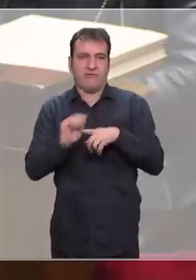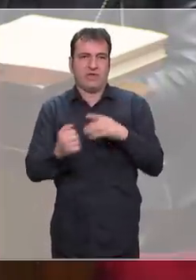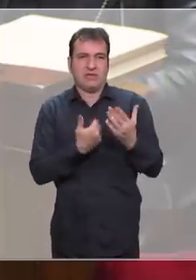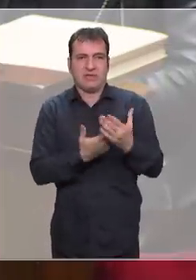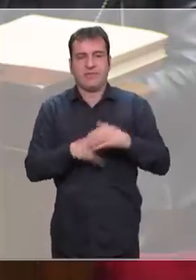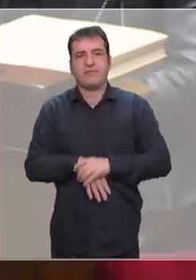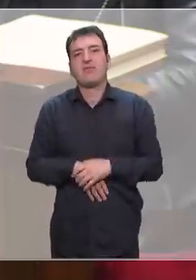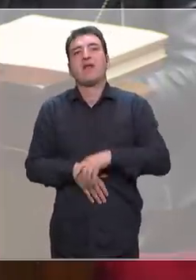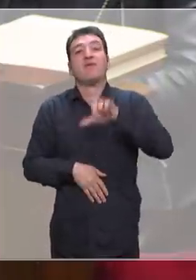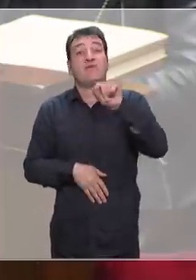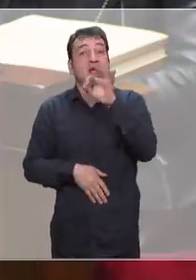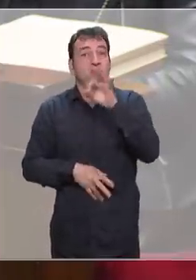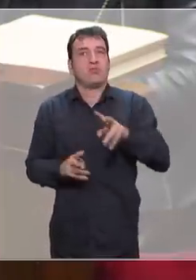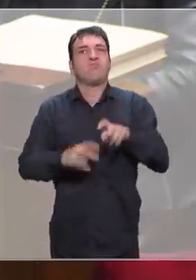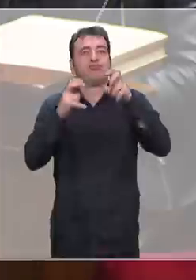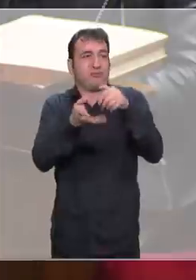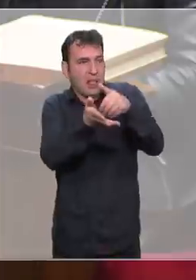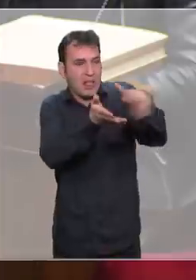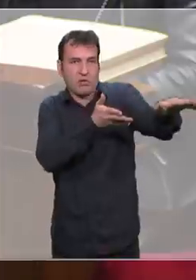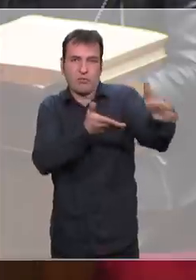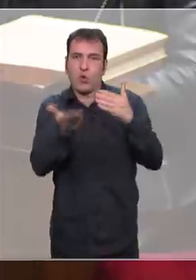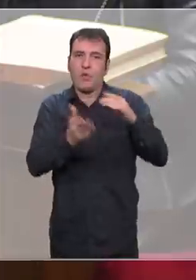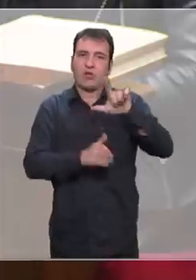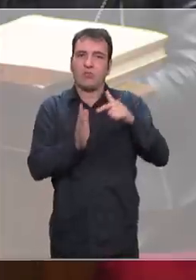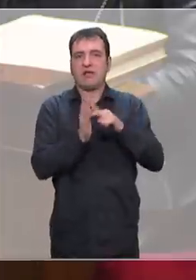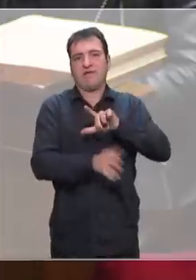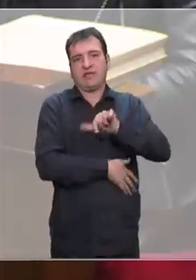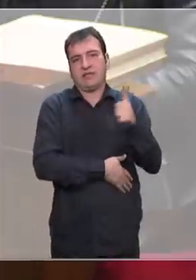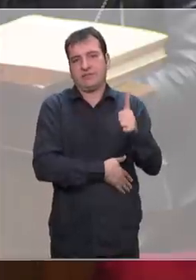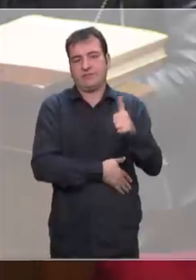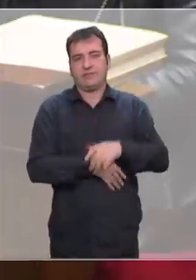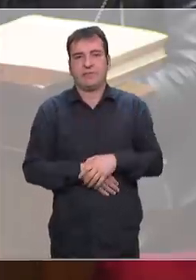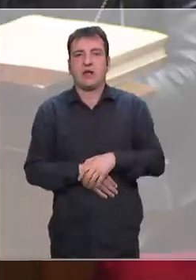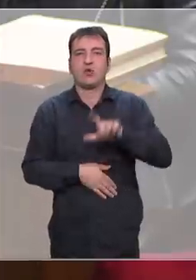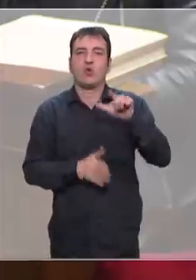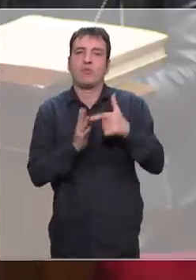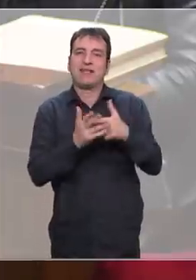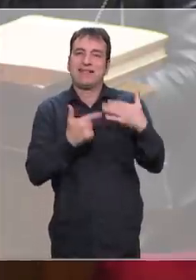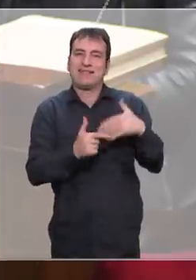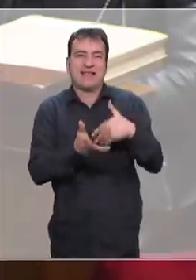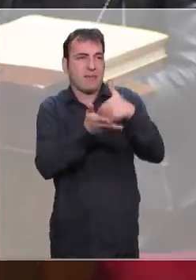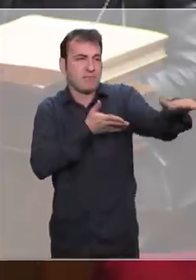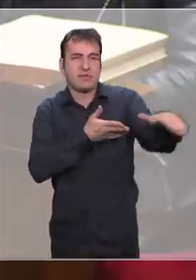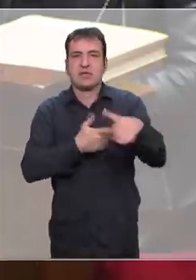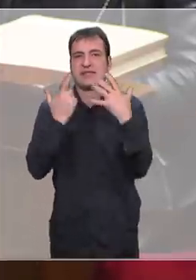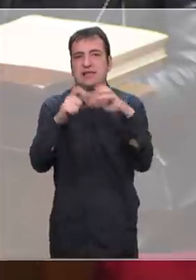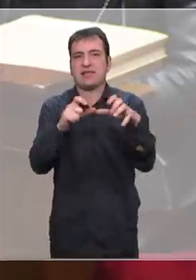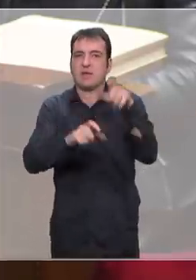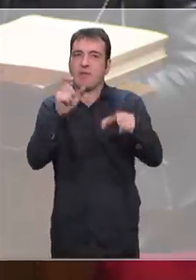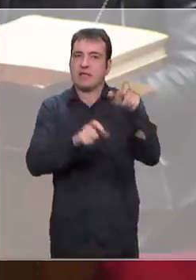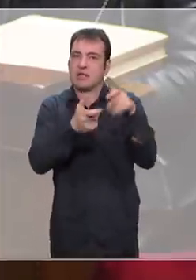de 20% par rapport à 2021. Depuis 2017, nous avons expulsé plus de 700